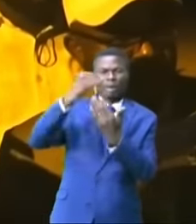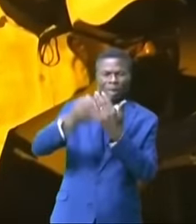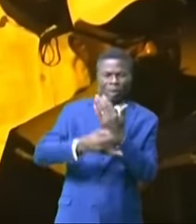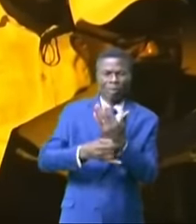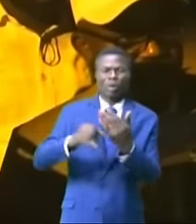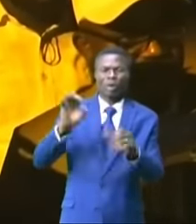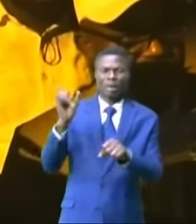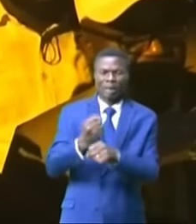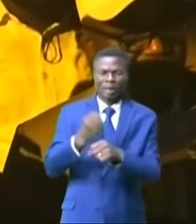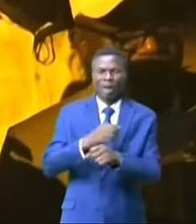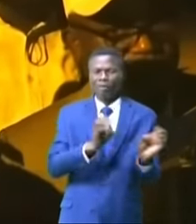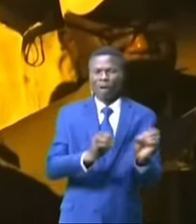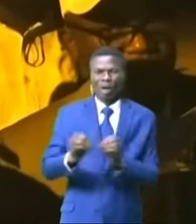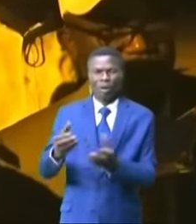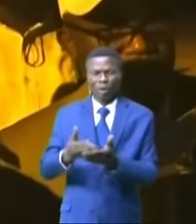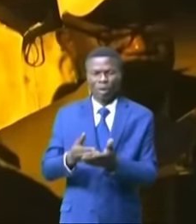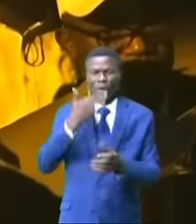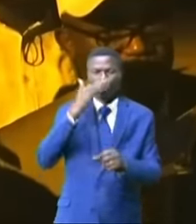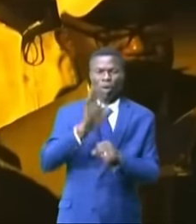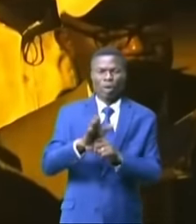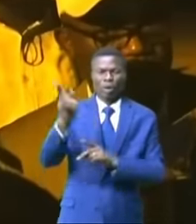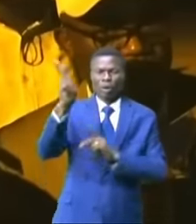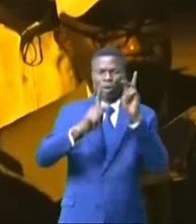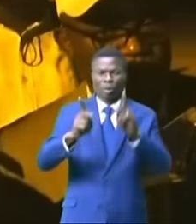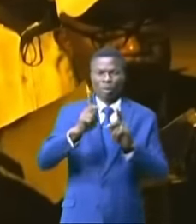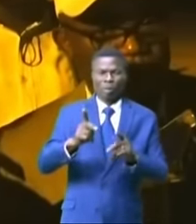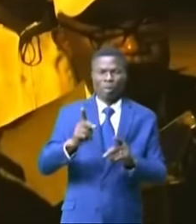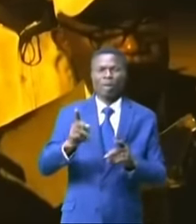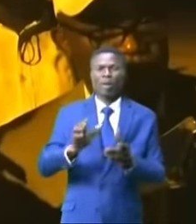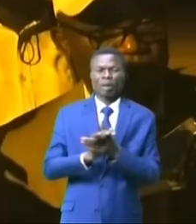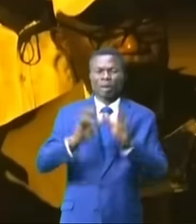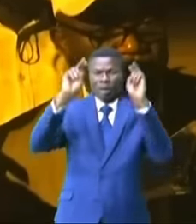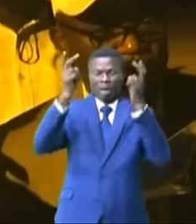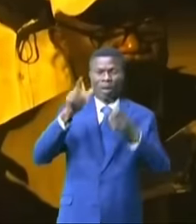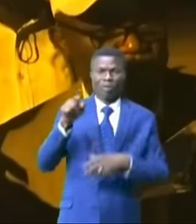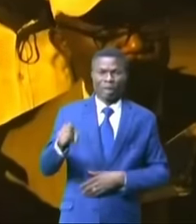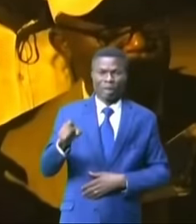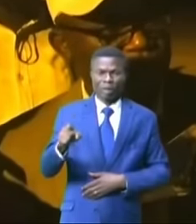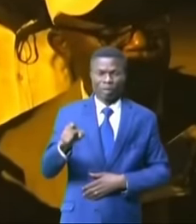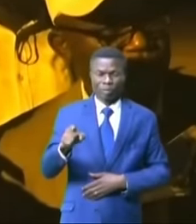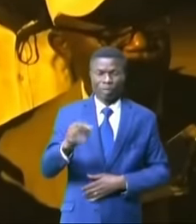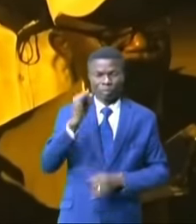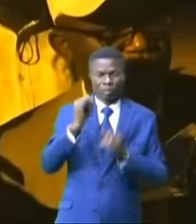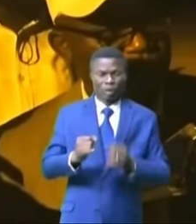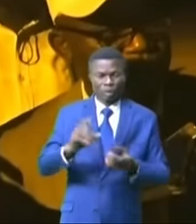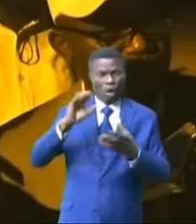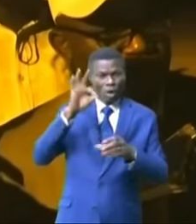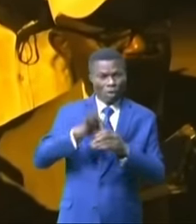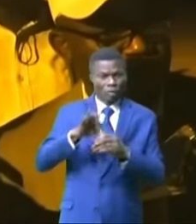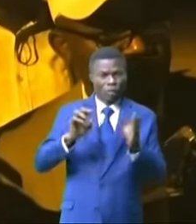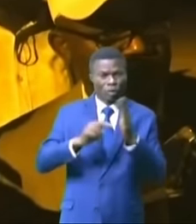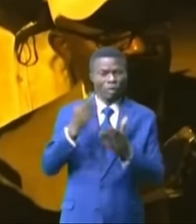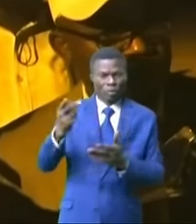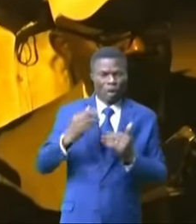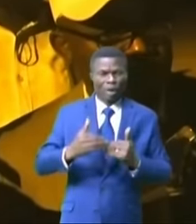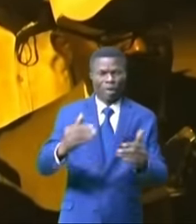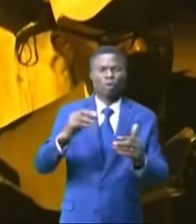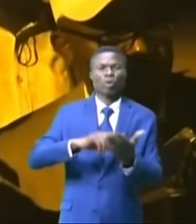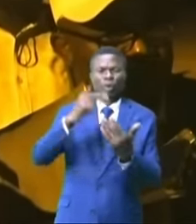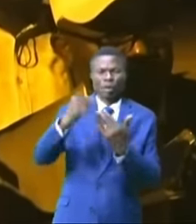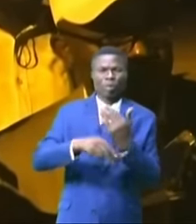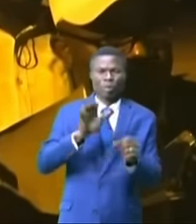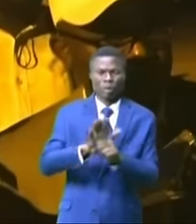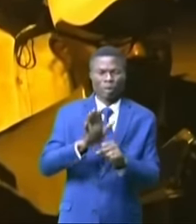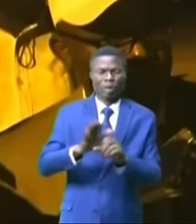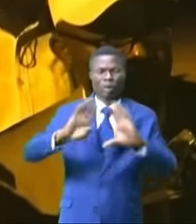en place. Et il a rassuré le peuple du Maniema et de la ville de Kindu que si on lui donne un deuxième mandat, il va continuer. Et c'est tous